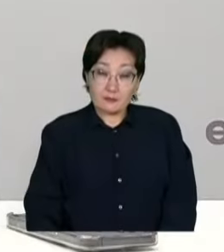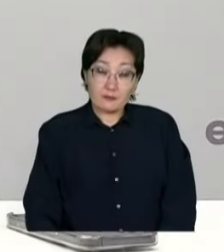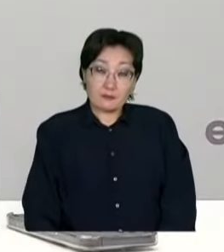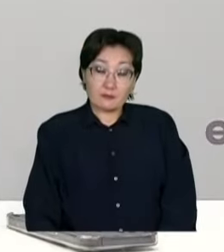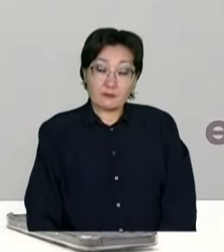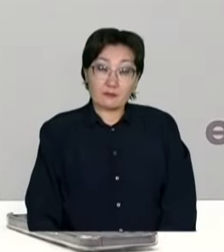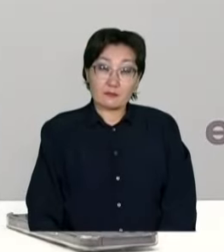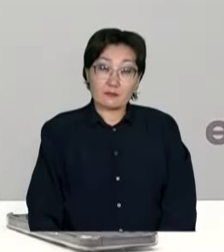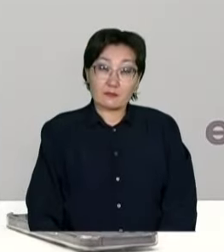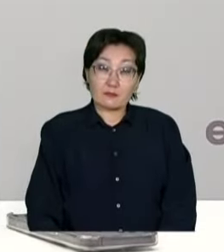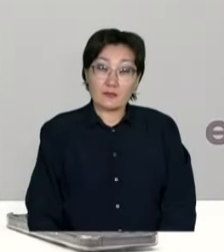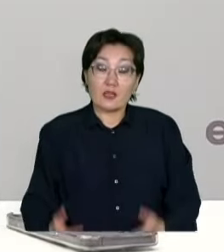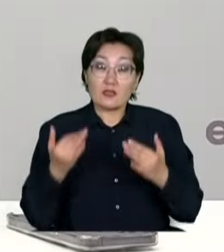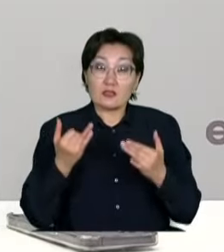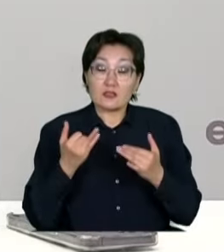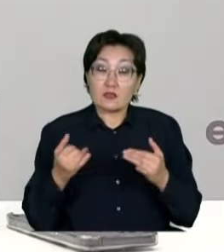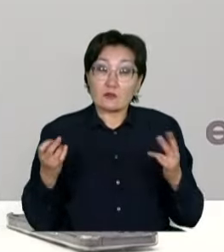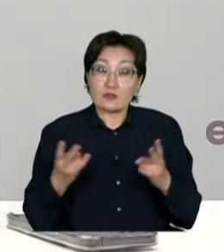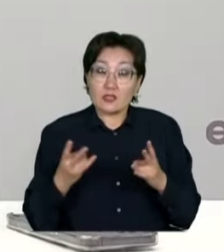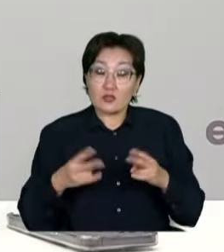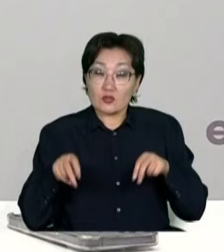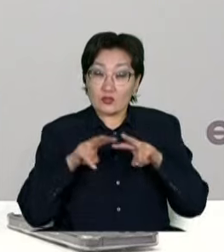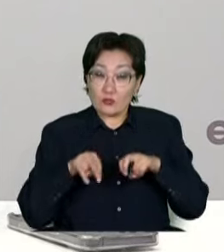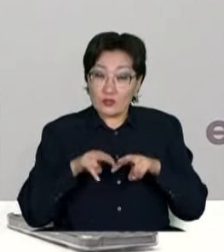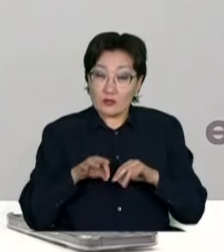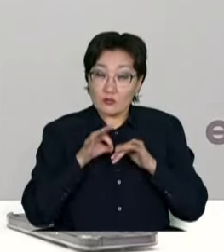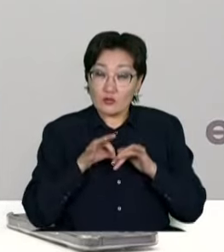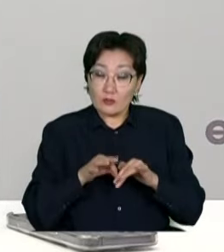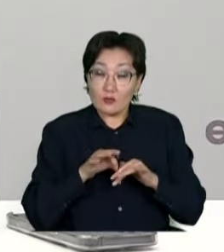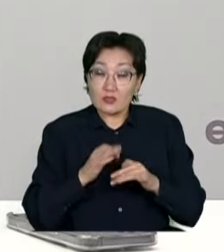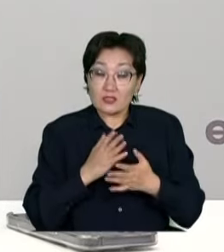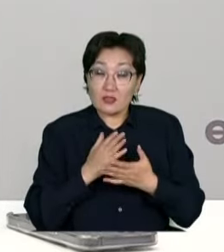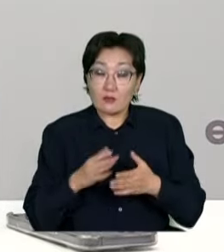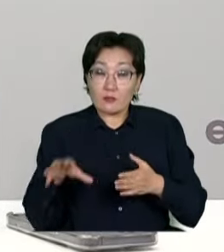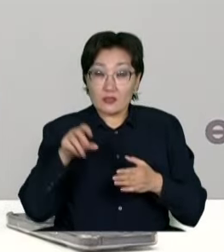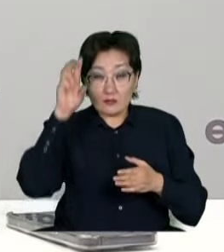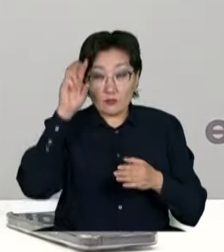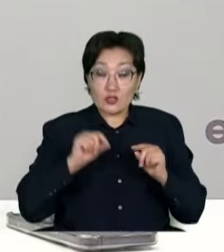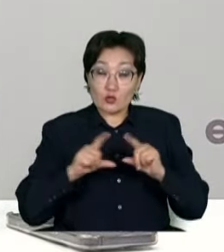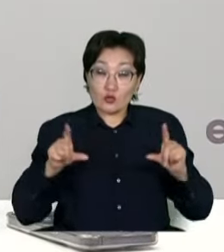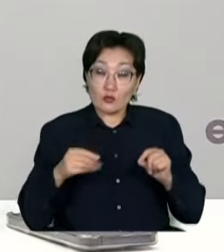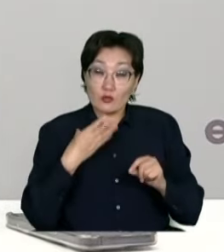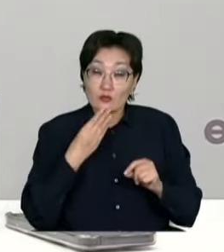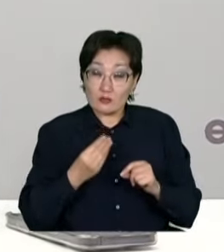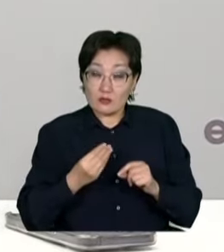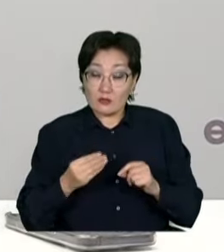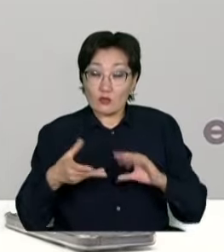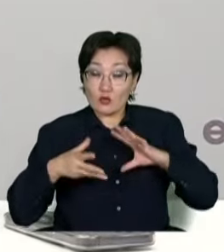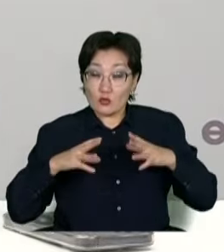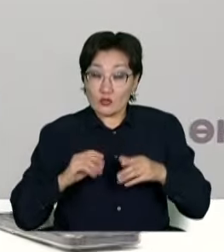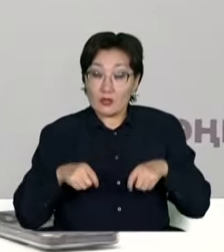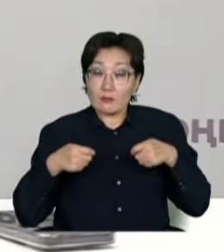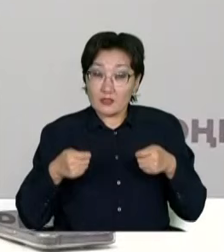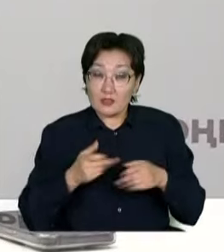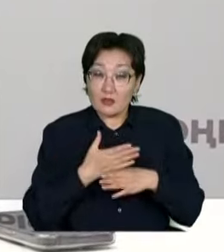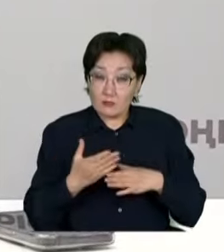қамтымақ. Заң қазір керекті экспертизадан өтіп жатыр. Барлық мемлекеттік органдар өздерінің жаңа қорытындысын бергеннен